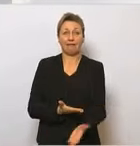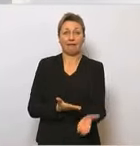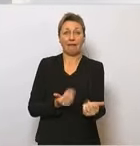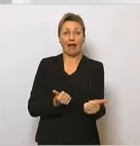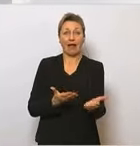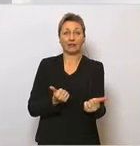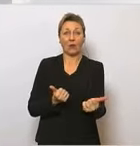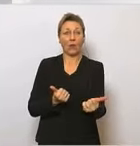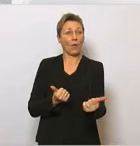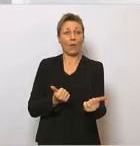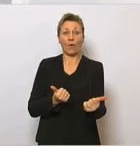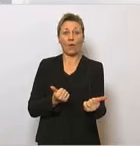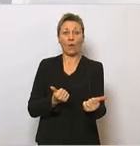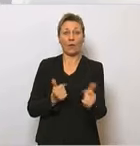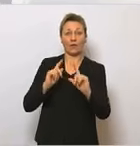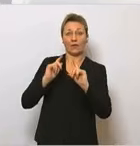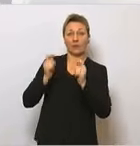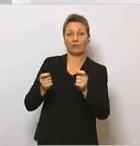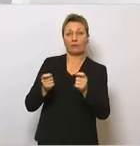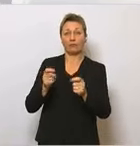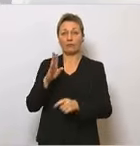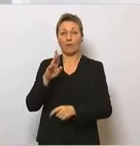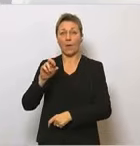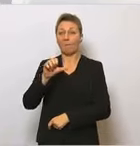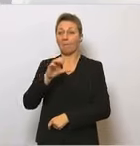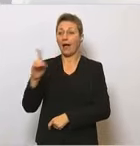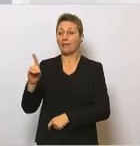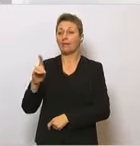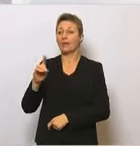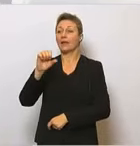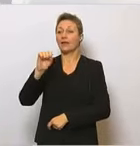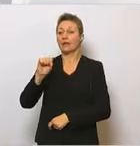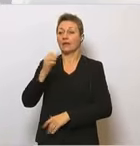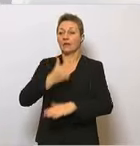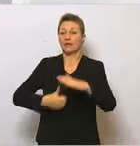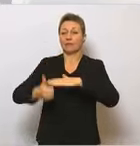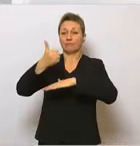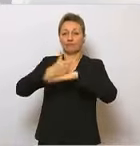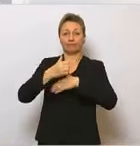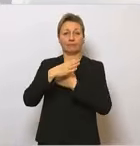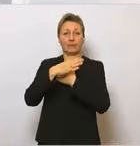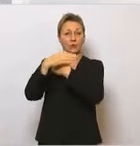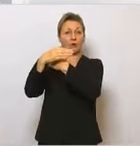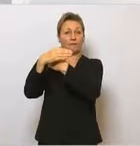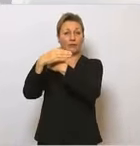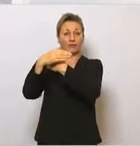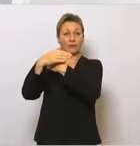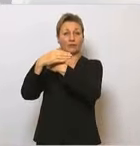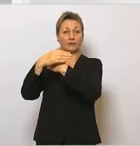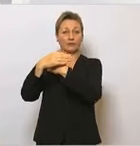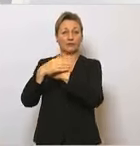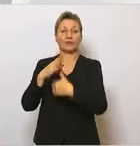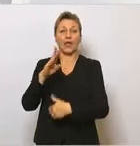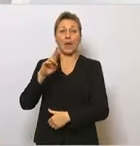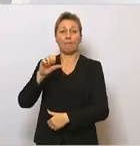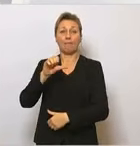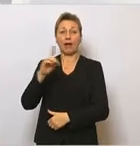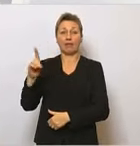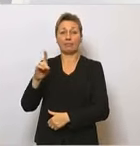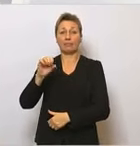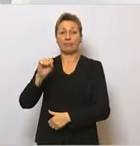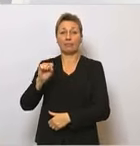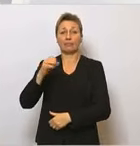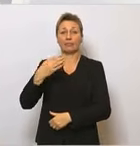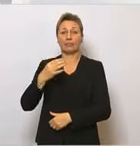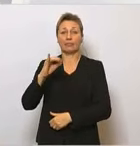Je vais donner la parole à Brad Smith, président de Microsoft, prend la parole en premier parce qu'il avait seulement un